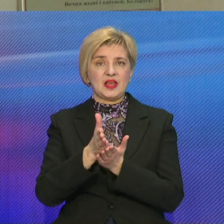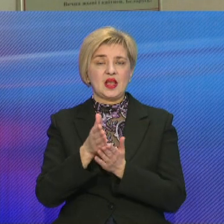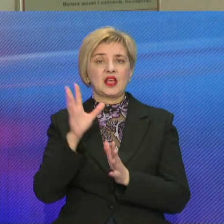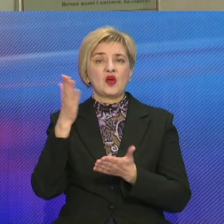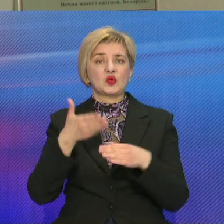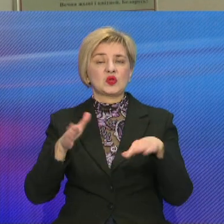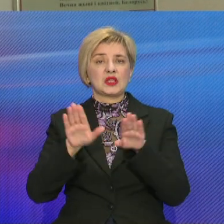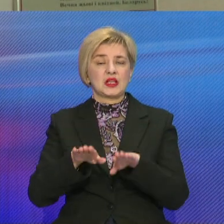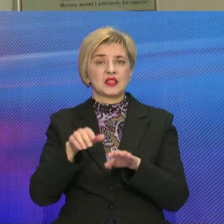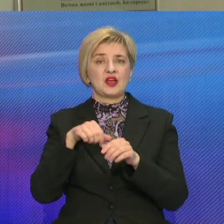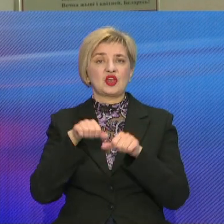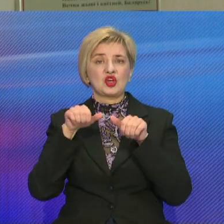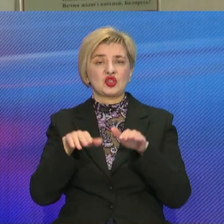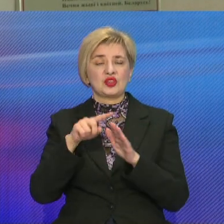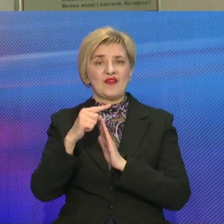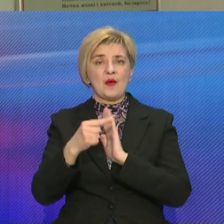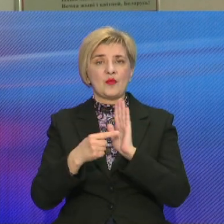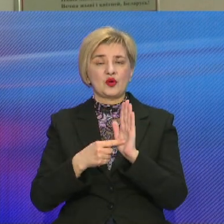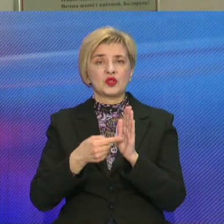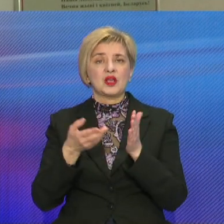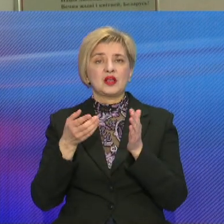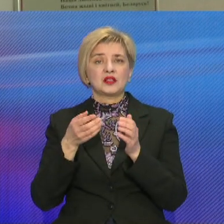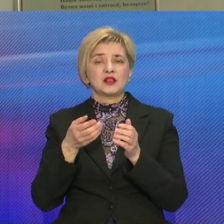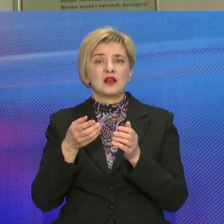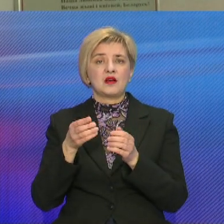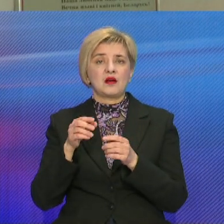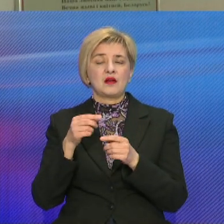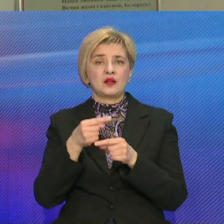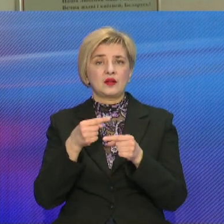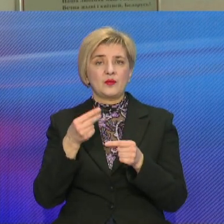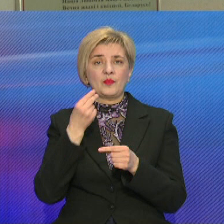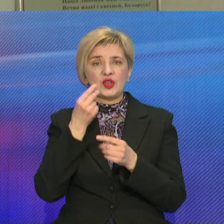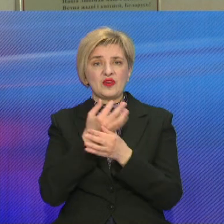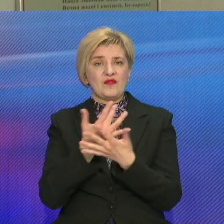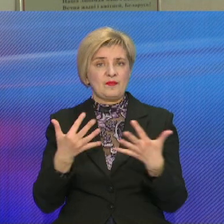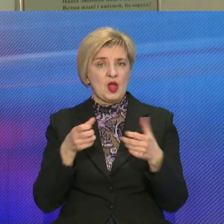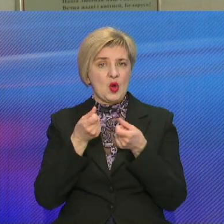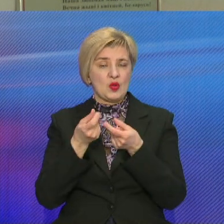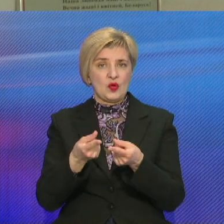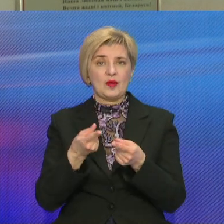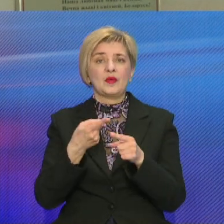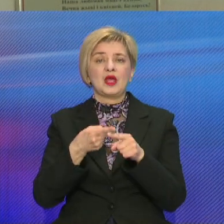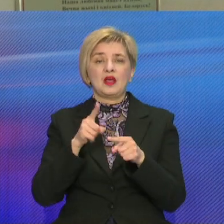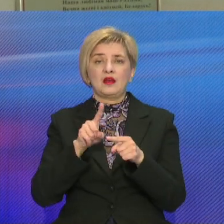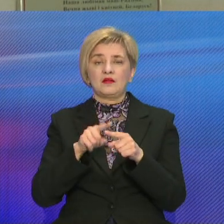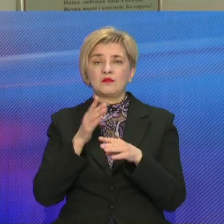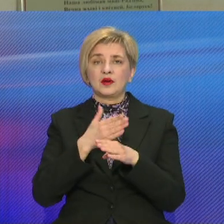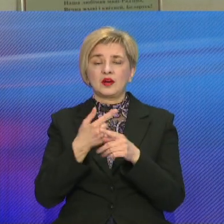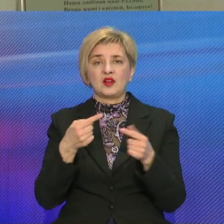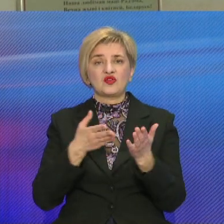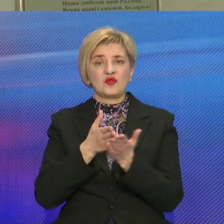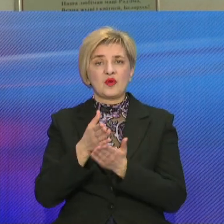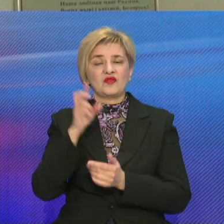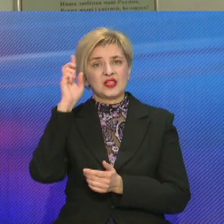решить вопрос с органической частью отходов. Прорабатываются различные подходы как в стране, так и в городе. Я думаю,